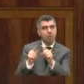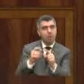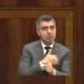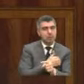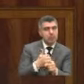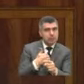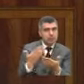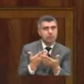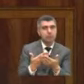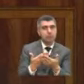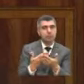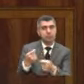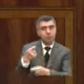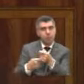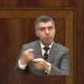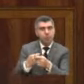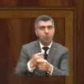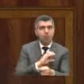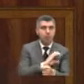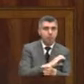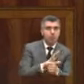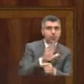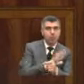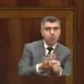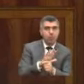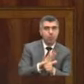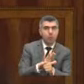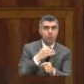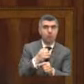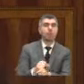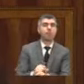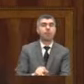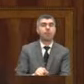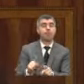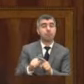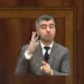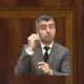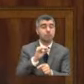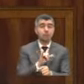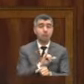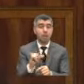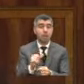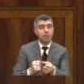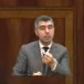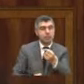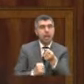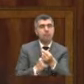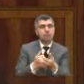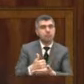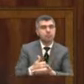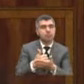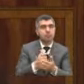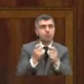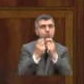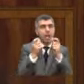والاجتماعية والاقتصادية والأمنية، دون إغفال التركيز على إنعاش الاقتصاد ودعم مقاولات الخروج من الأزمة. ولا